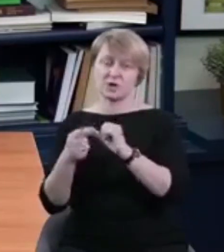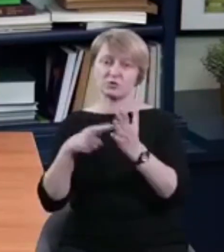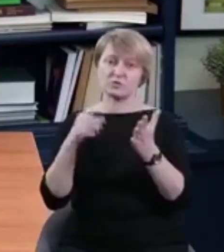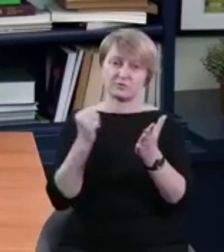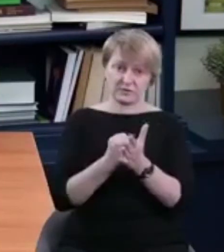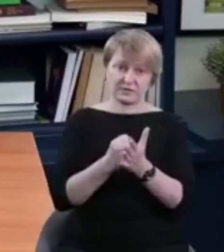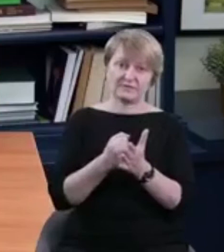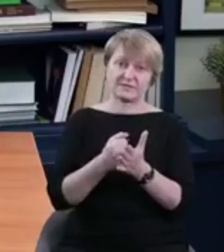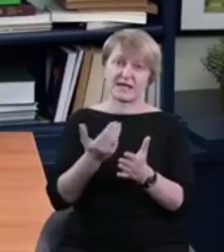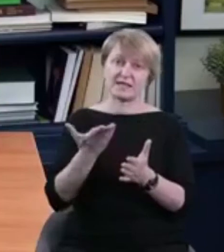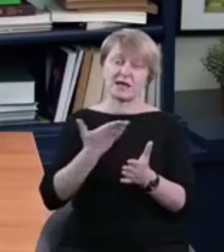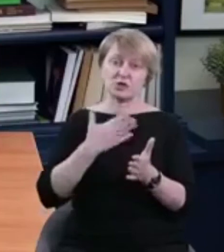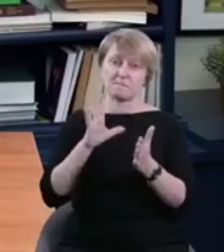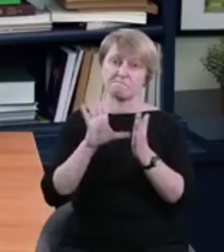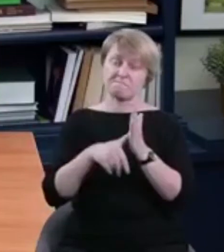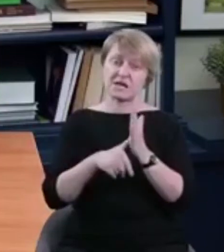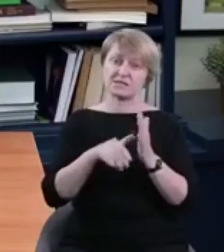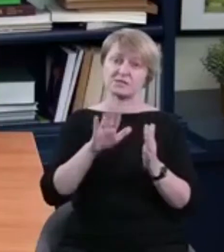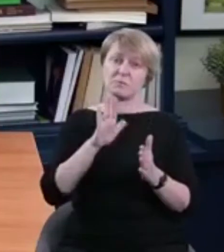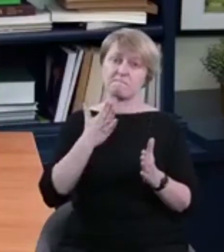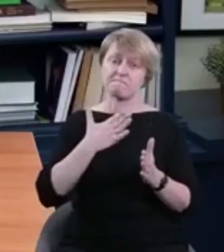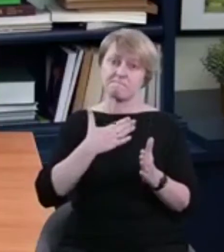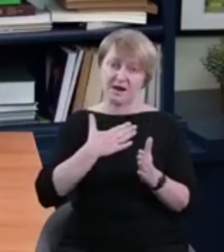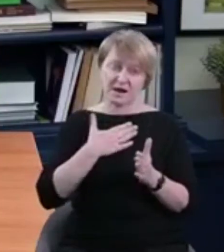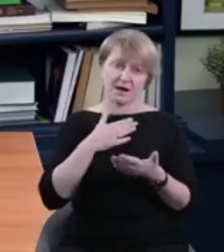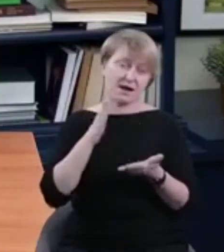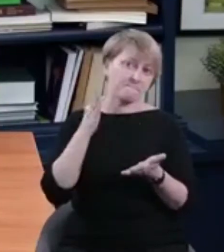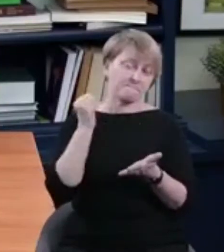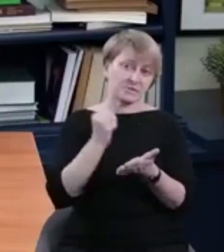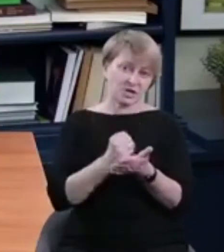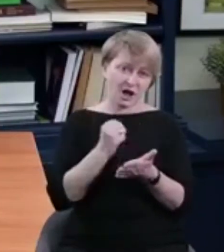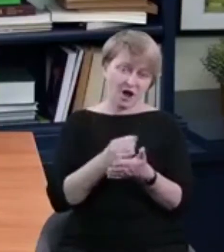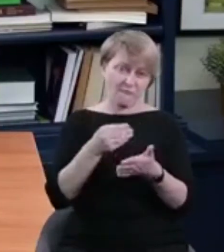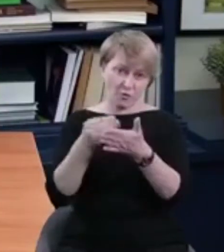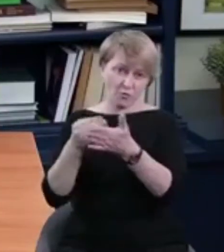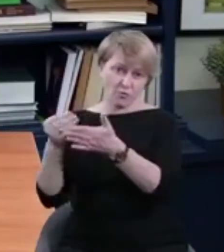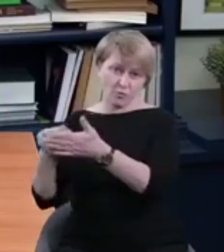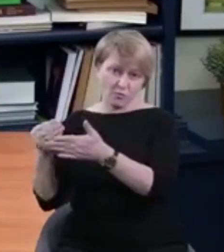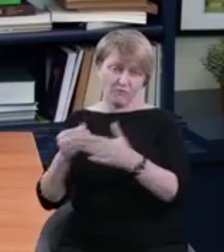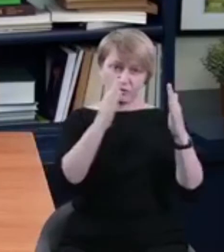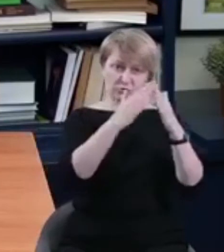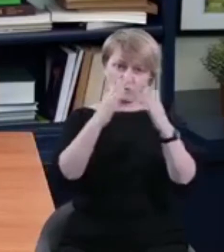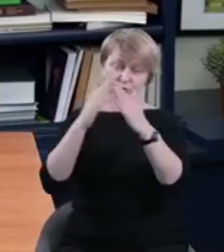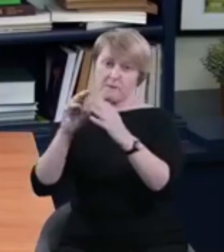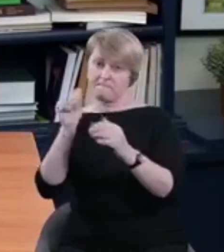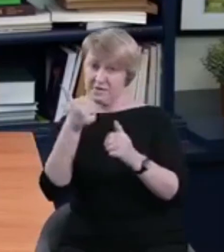żeby miasto miało prawo nagrywać części nieruchomości w ramach procedury pierwokupu